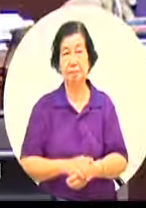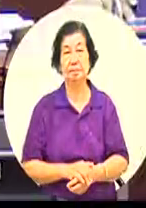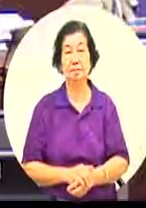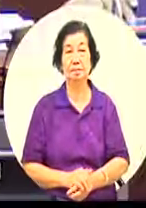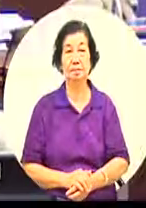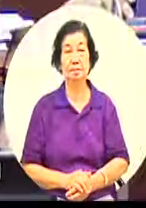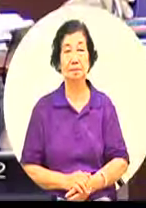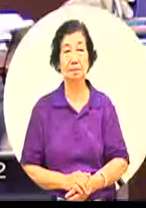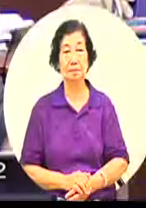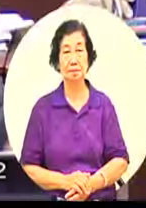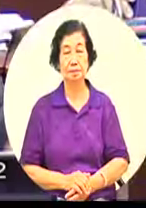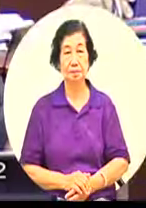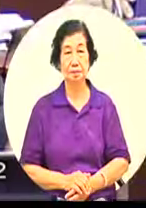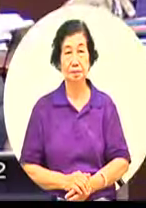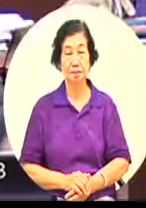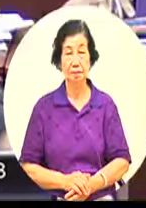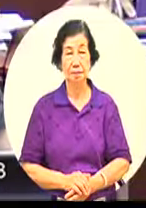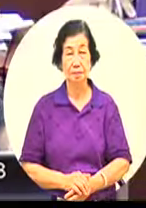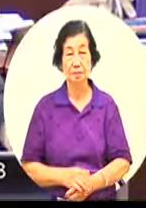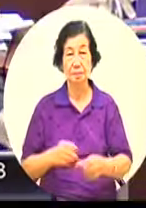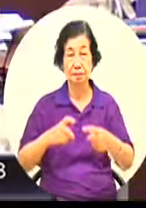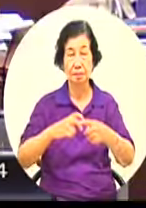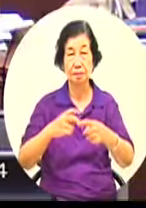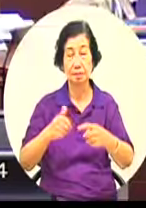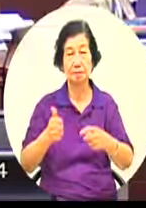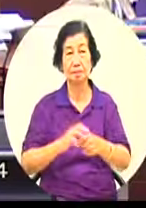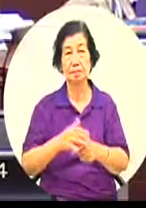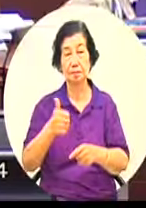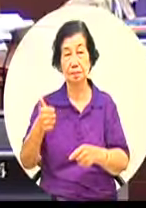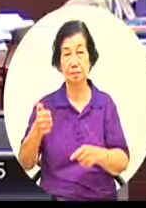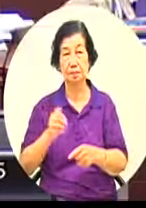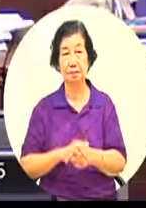主席，谢谢李议员哦。其实雅静议员对